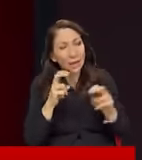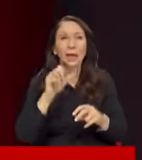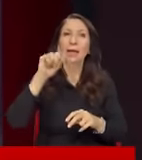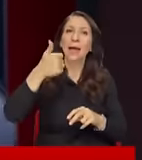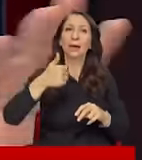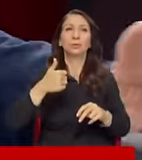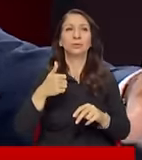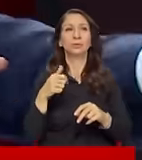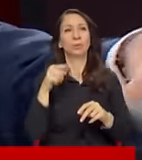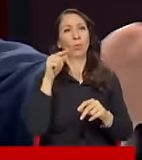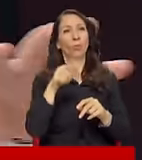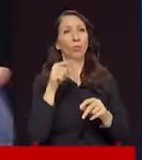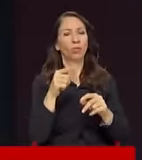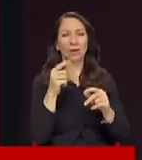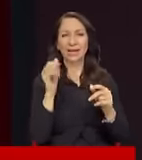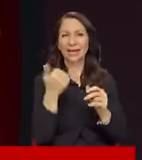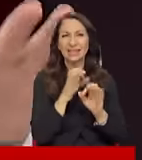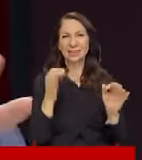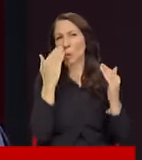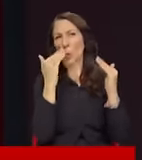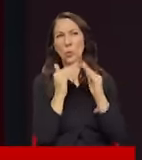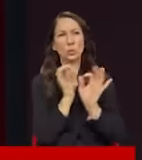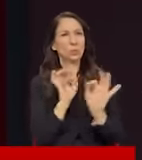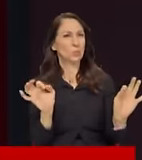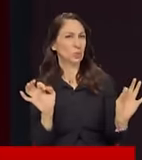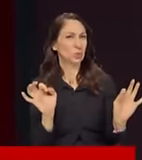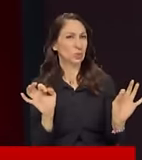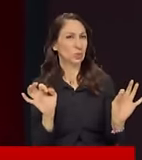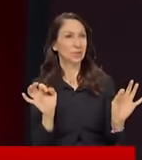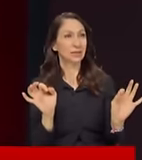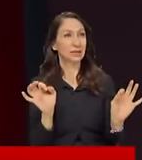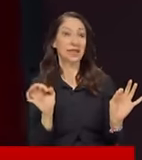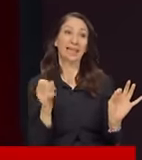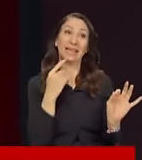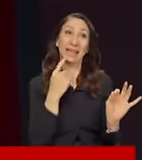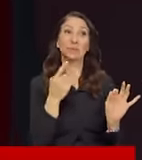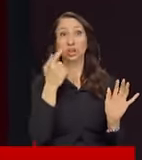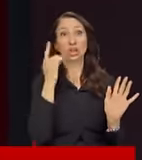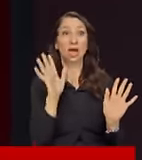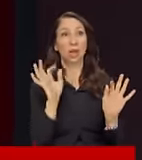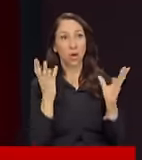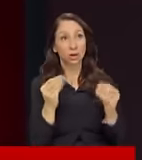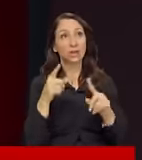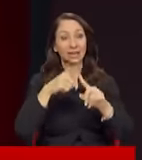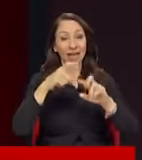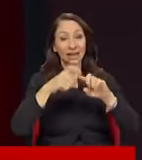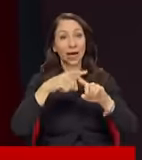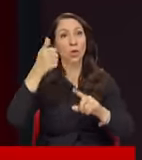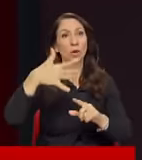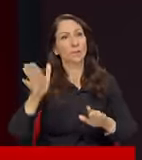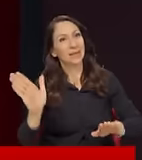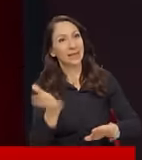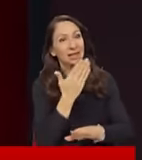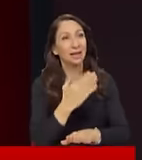ki bu niteliksiz, bu liyakatsiz, diyelim ki değil inşallah öyle olacak. TRT'nin yönetimi